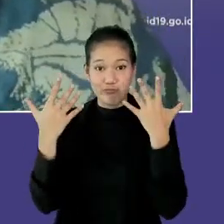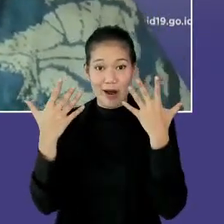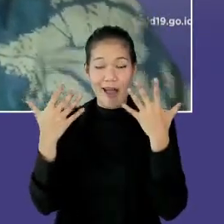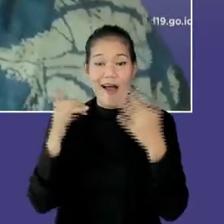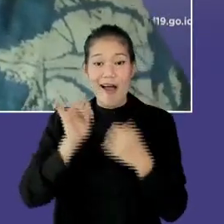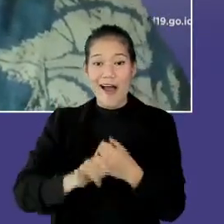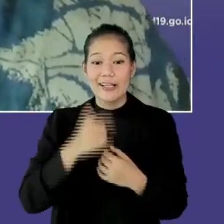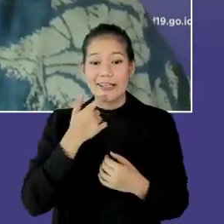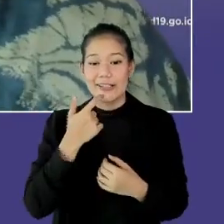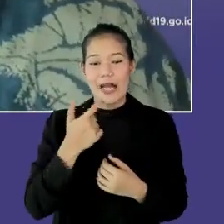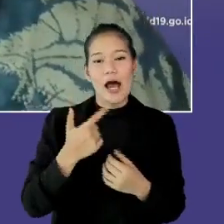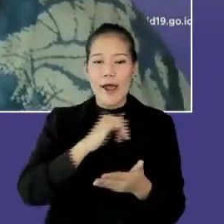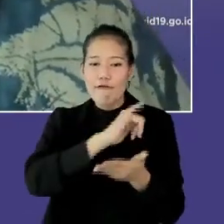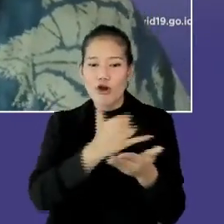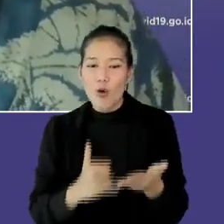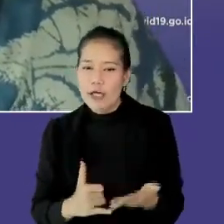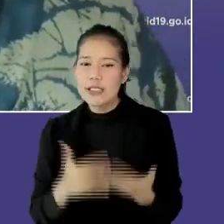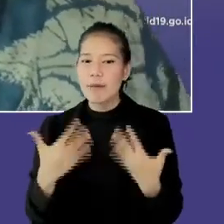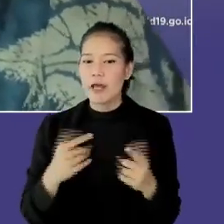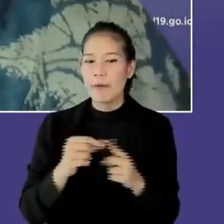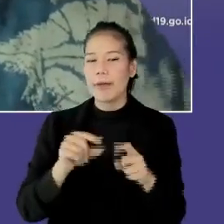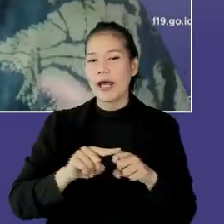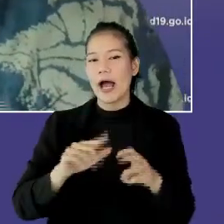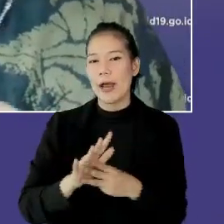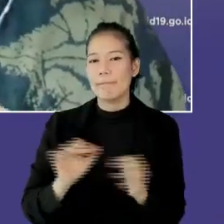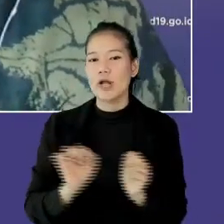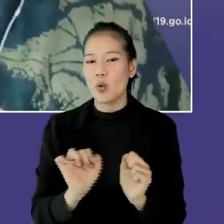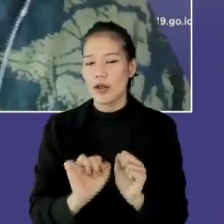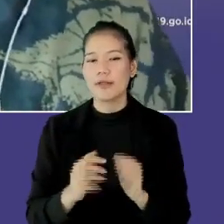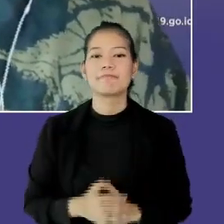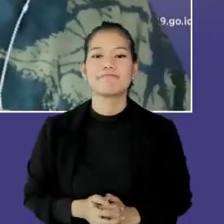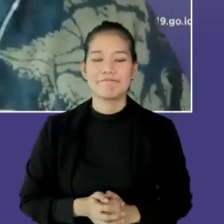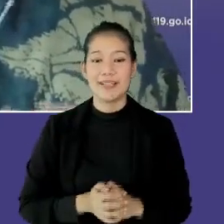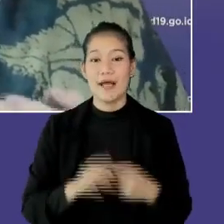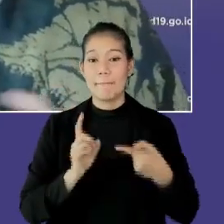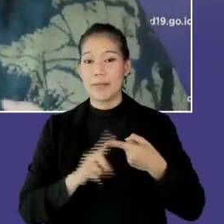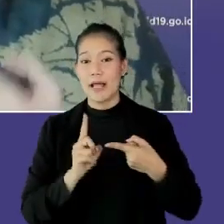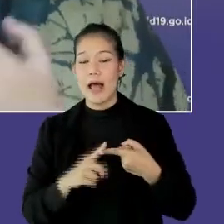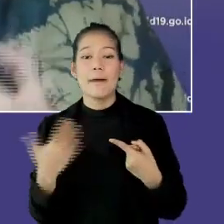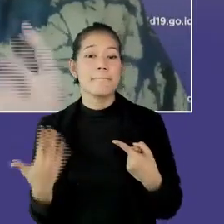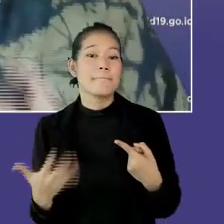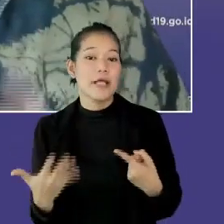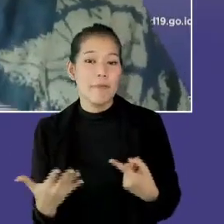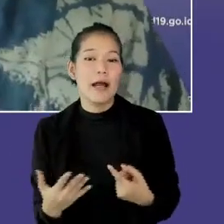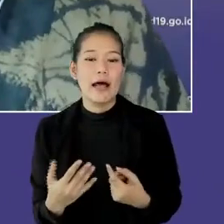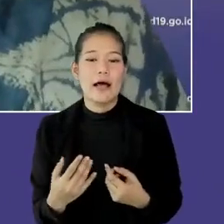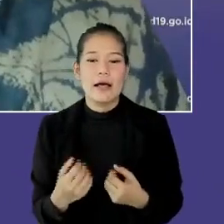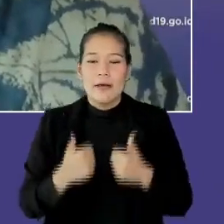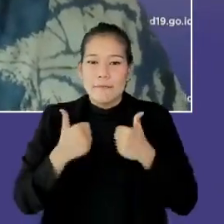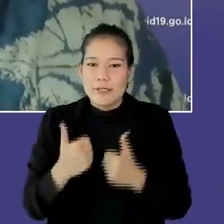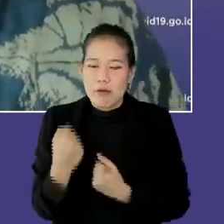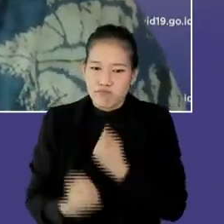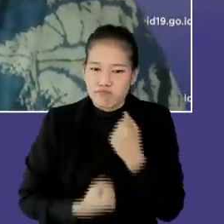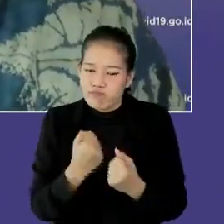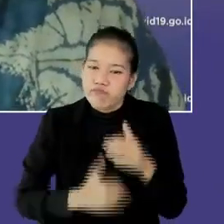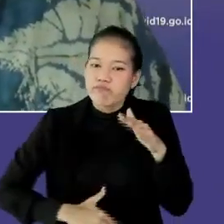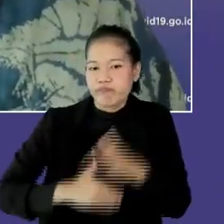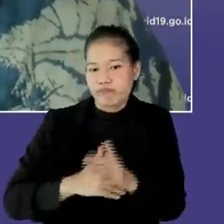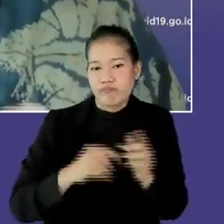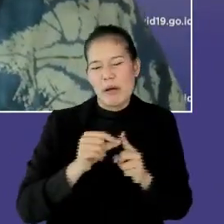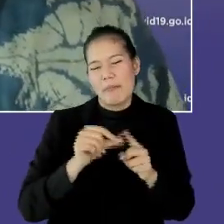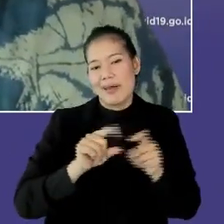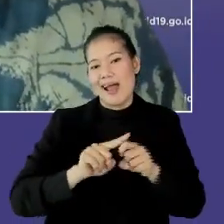dari pelaksanaan PPKM darurat dan level 4. Yang pertama adalah bagaimana kita mampu mengoptimalisasi kebijakan